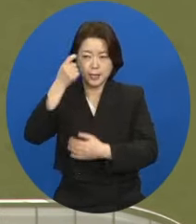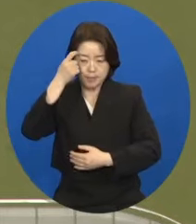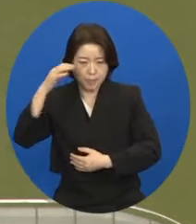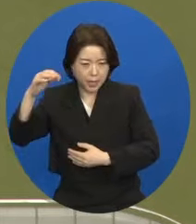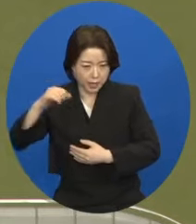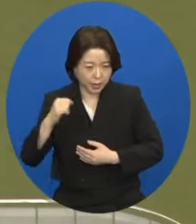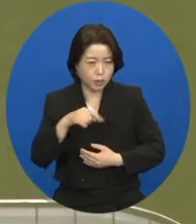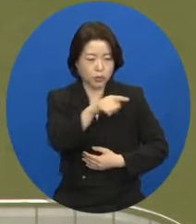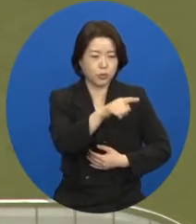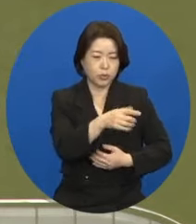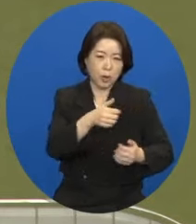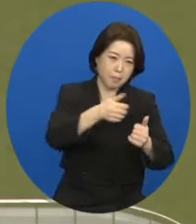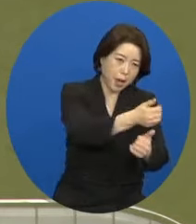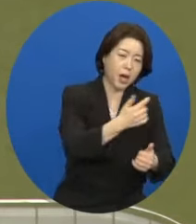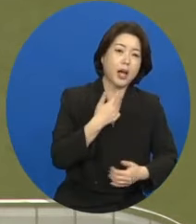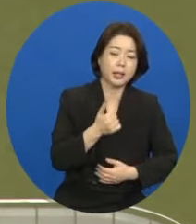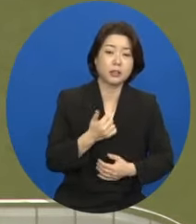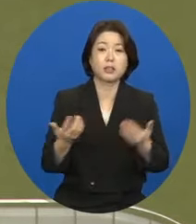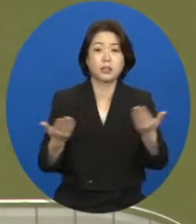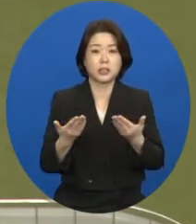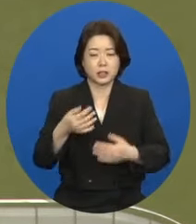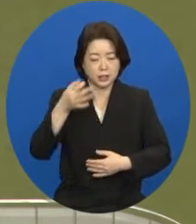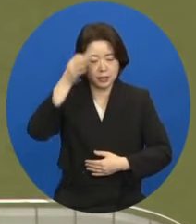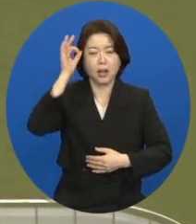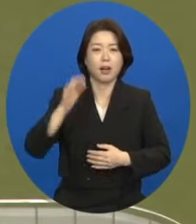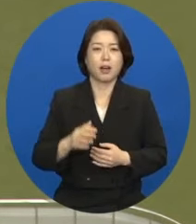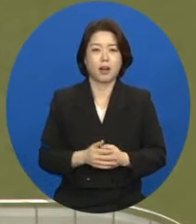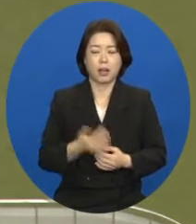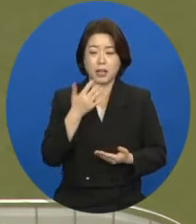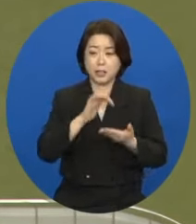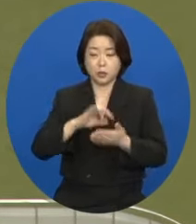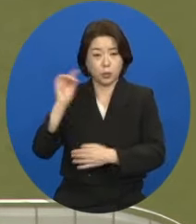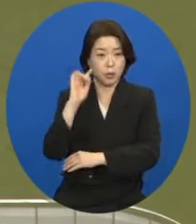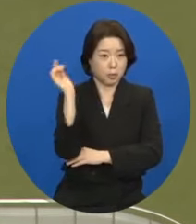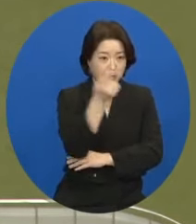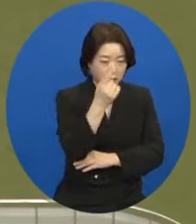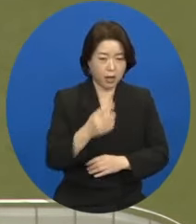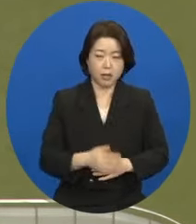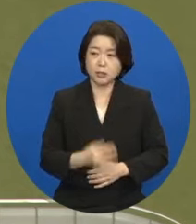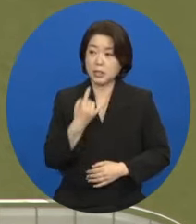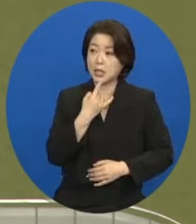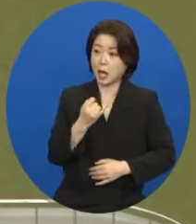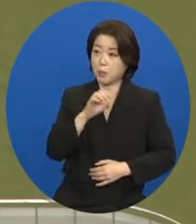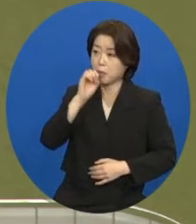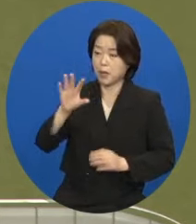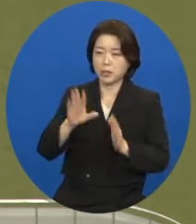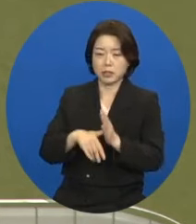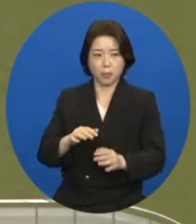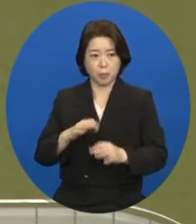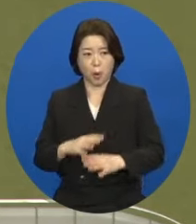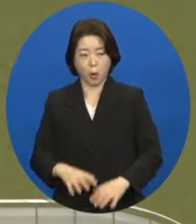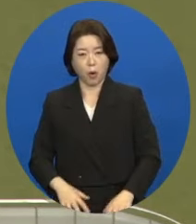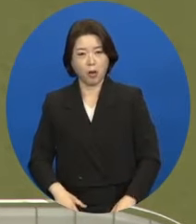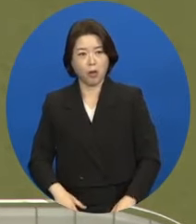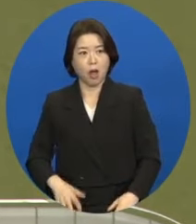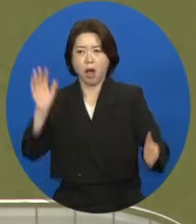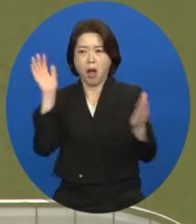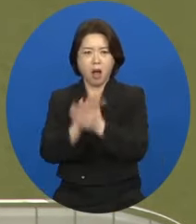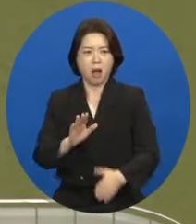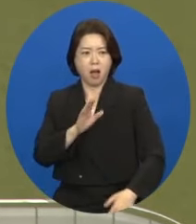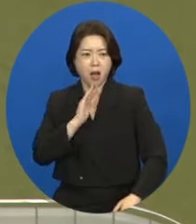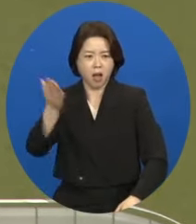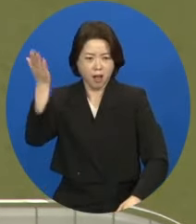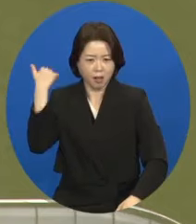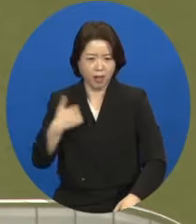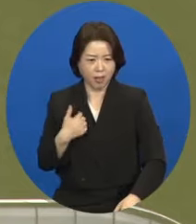상징합니다. 아마 다윗이 돌팔매라는 단어를 아비가일로부터 들었을 때 아마 깜짝 놀랐을 거예요. 그렇지, 내가